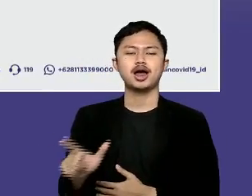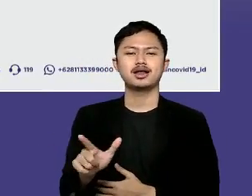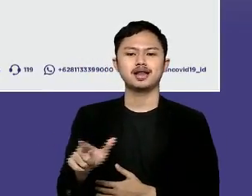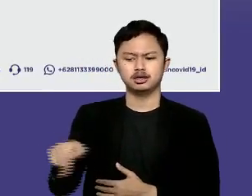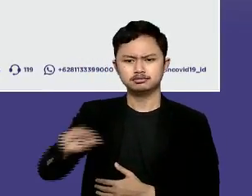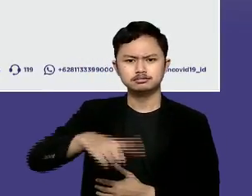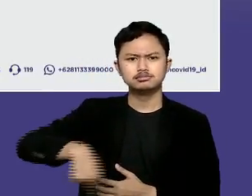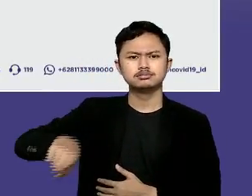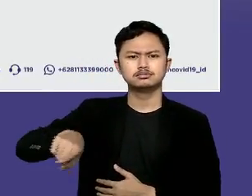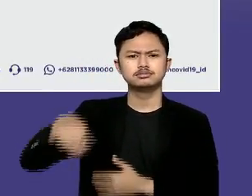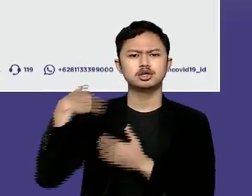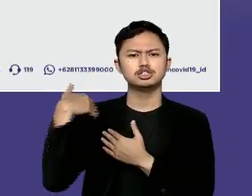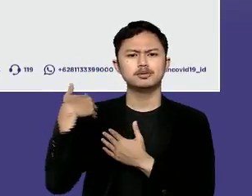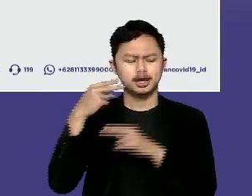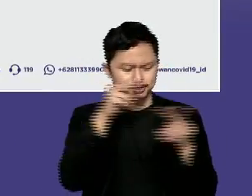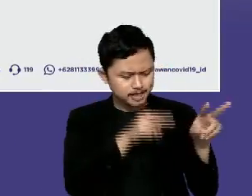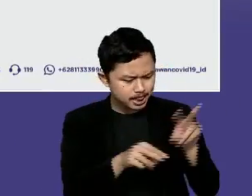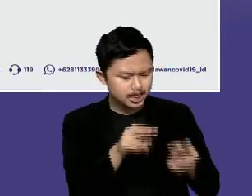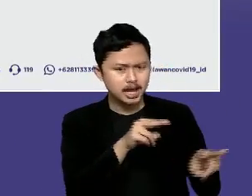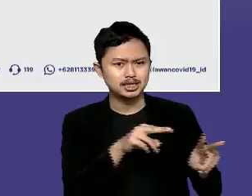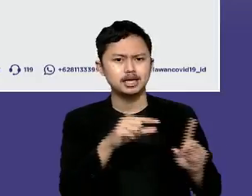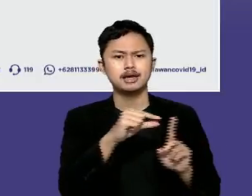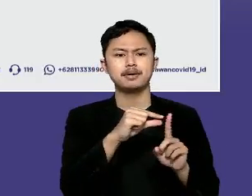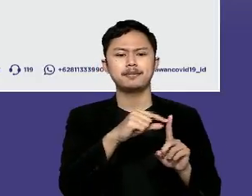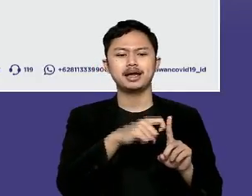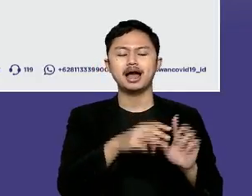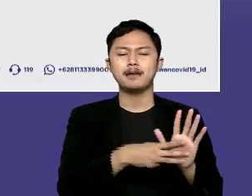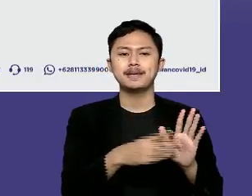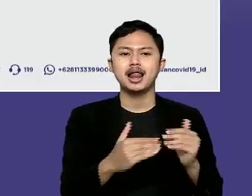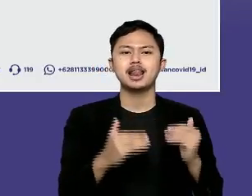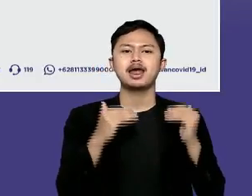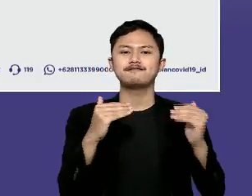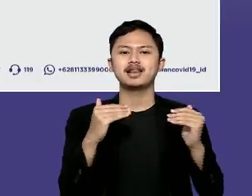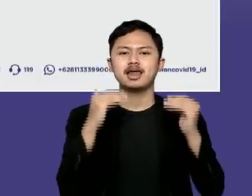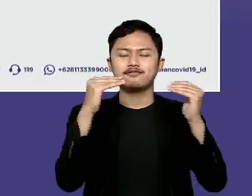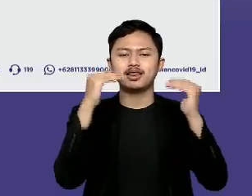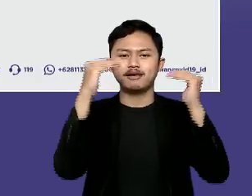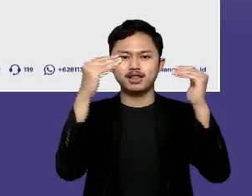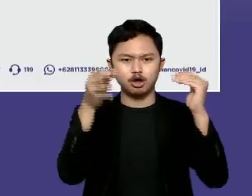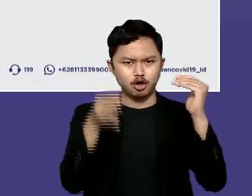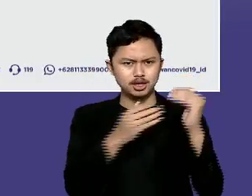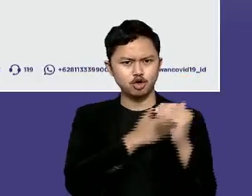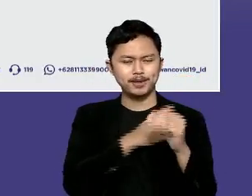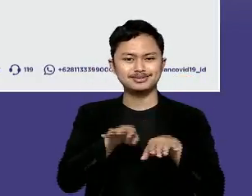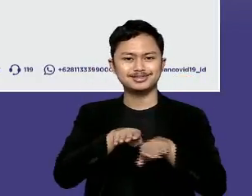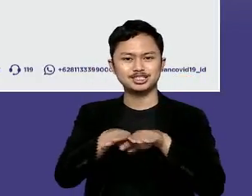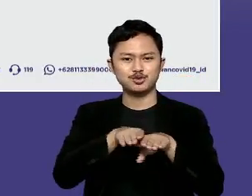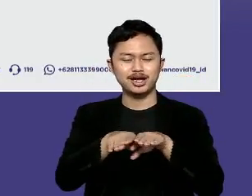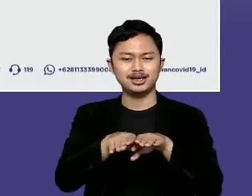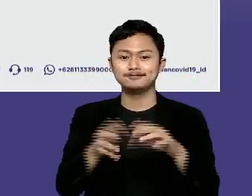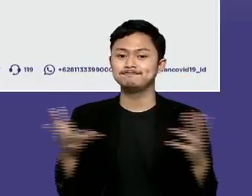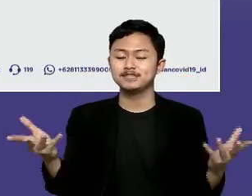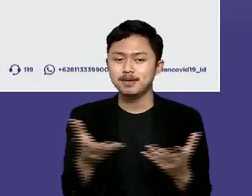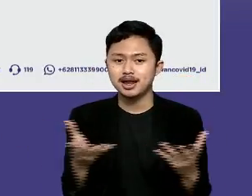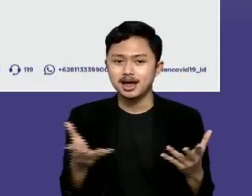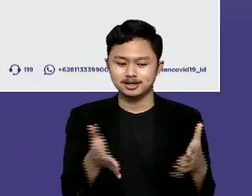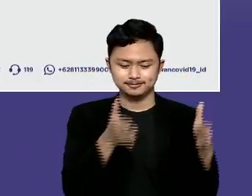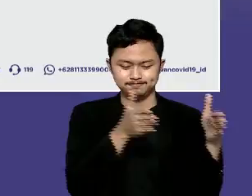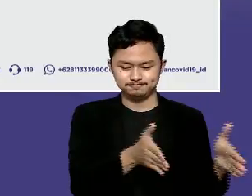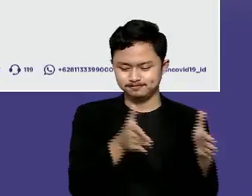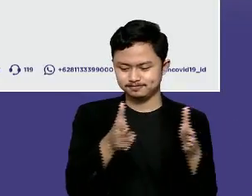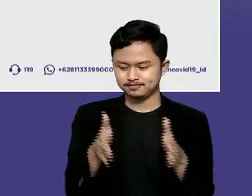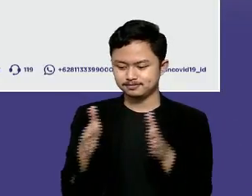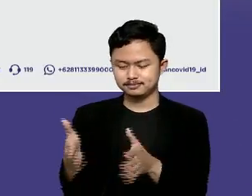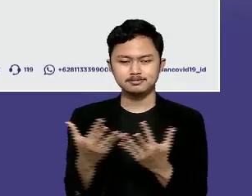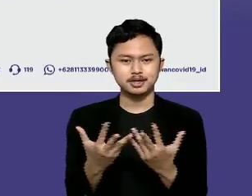yaitu melakukan pengawasan penerapan PPKM sesuai level per kabupaten kota pada seluruh sektor kegiatan